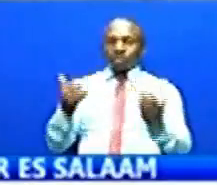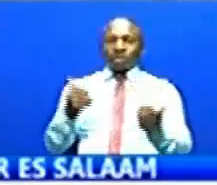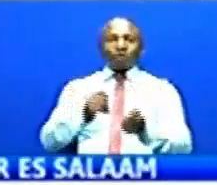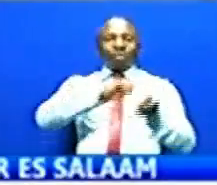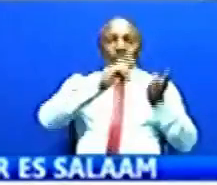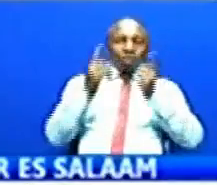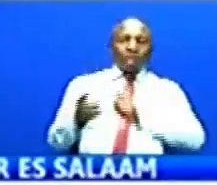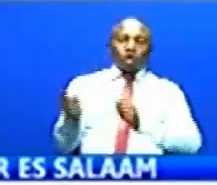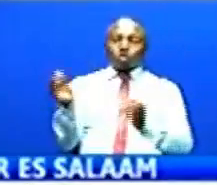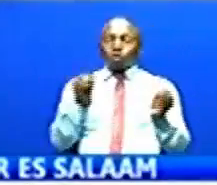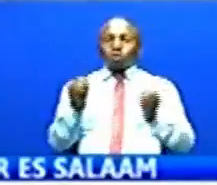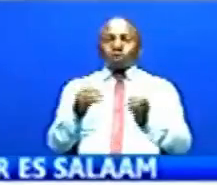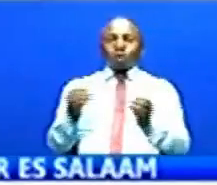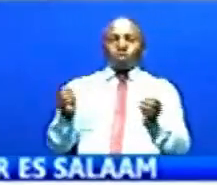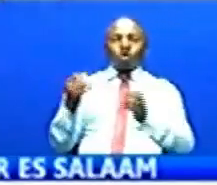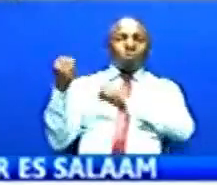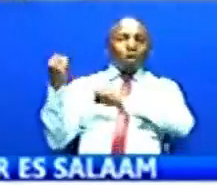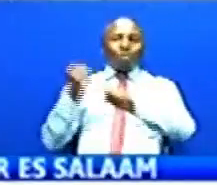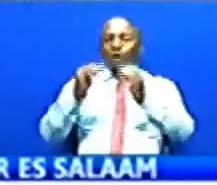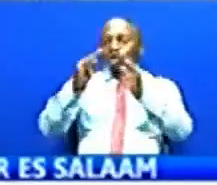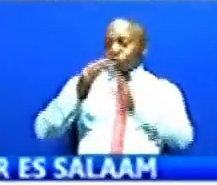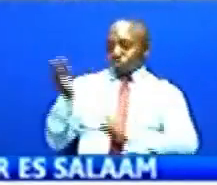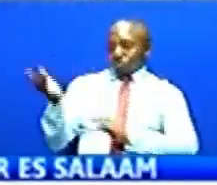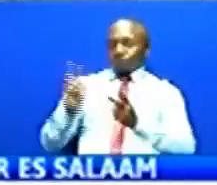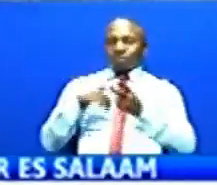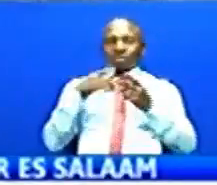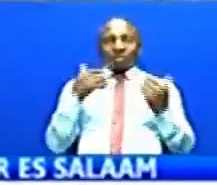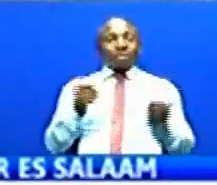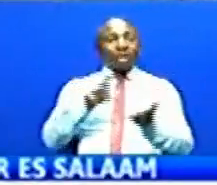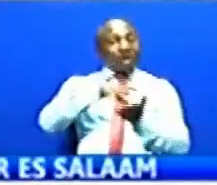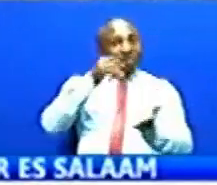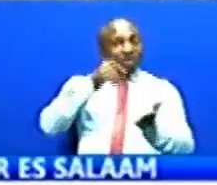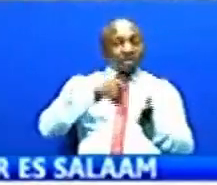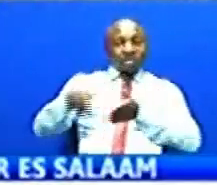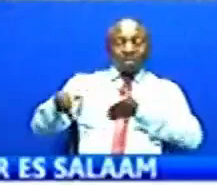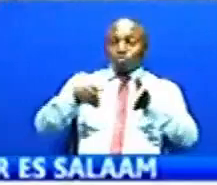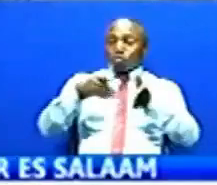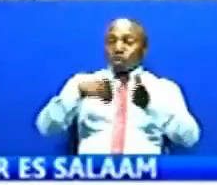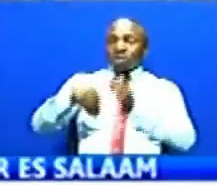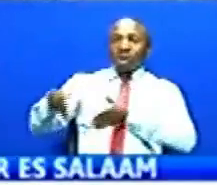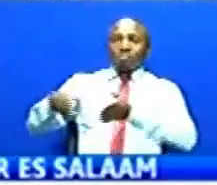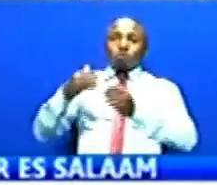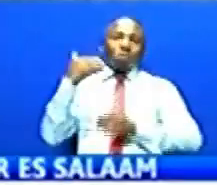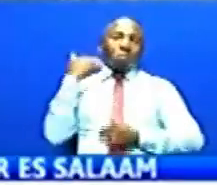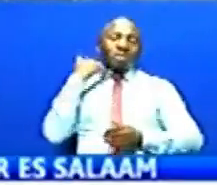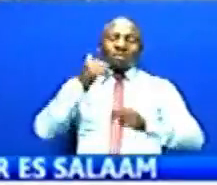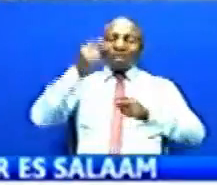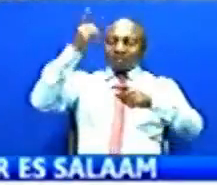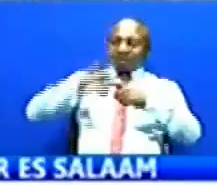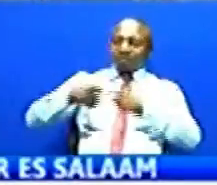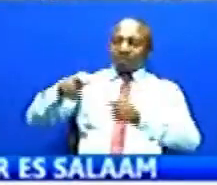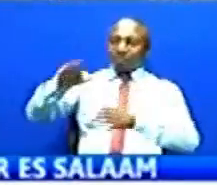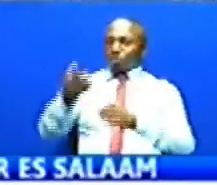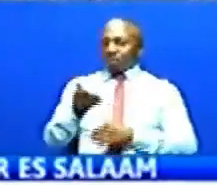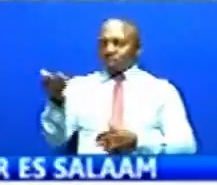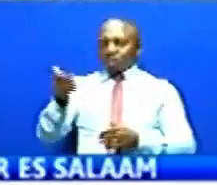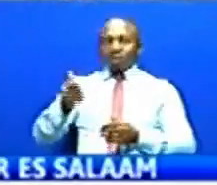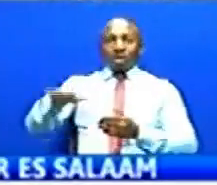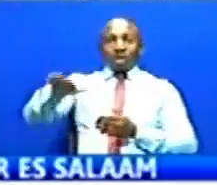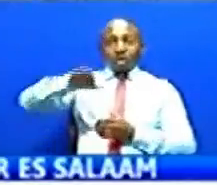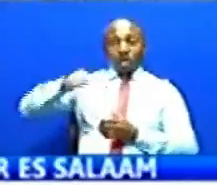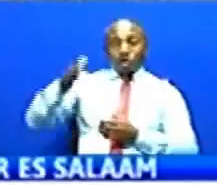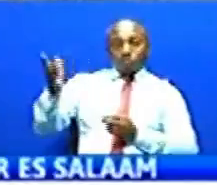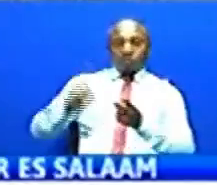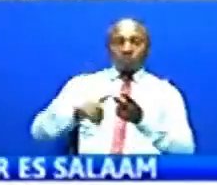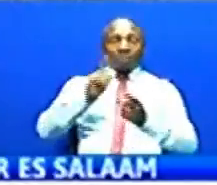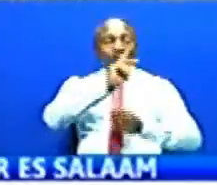sasa umekuwa kichocheo cha kuzibomoa. Athari za mvua hizi katika mto Mbezi zinatajwa kuhatarisha maeneo mengine ya Mbezi Beach